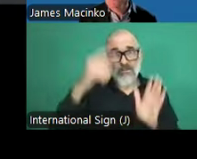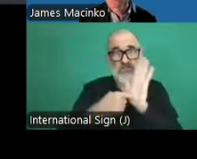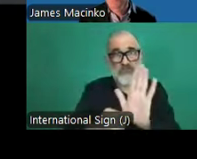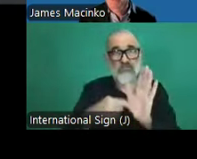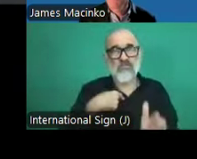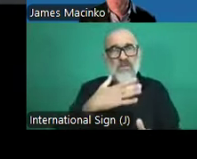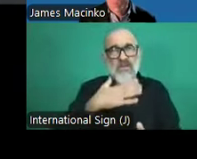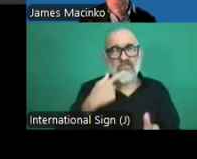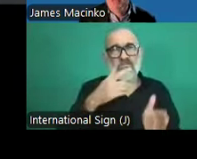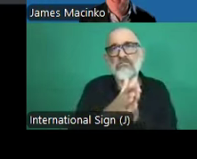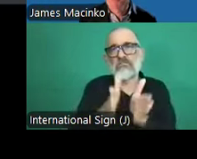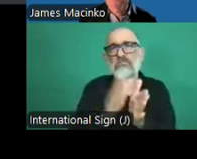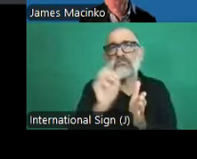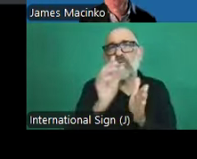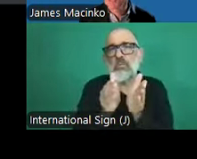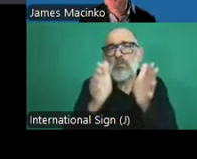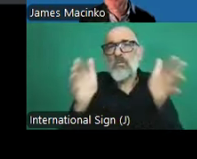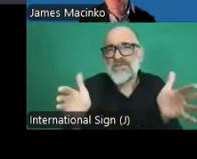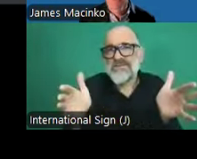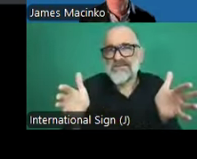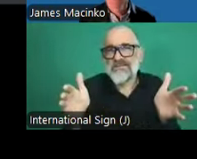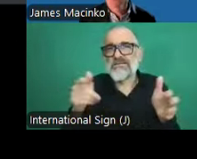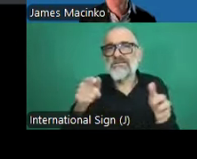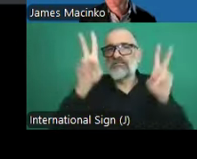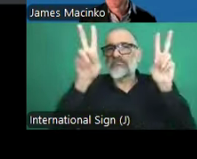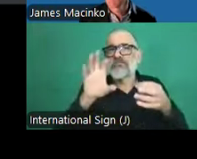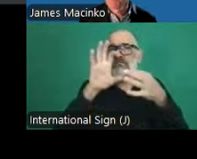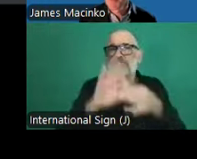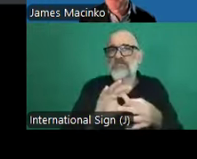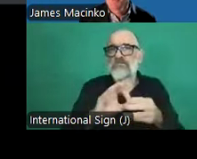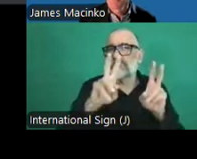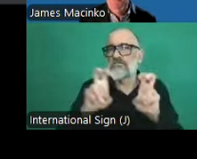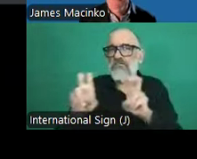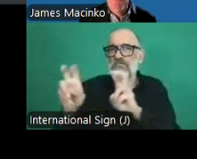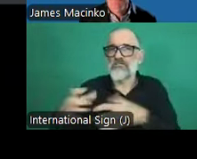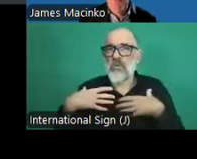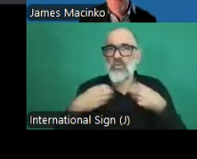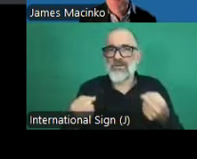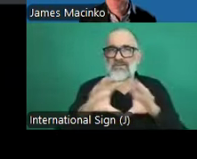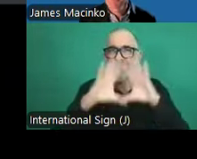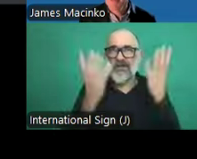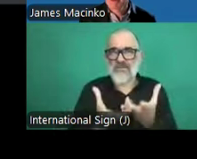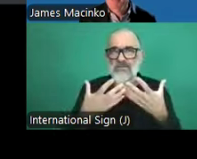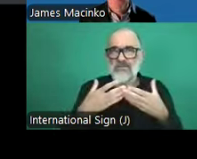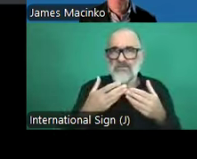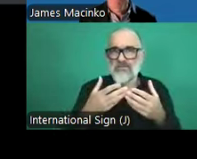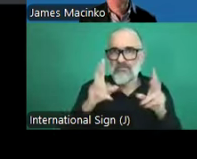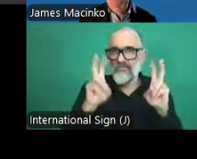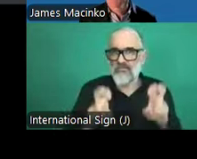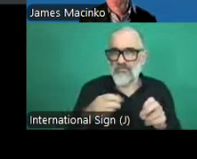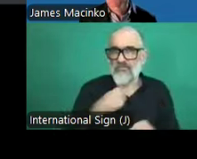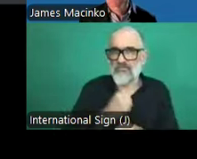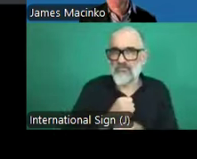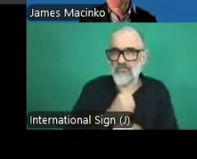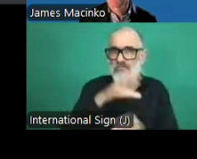voudrais parler comment ceci fonctionne, comment structurer et qu'est-ce que l'on peut apprendre d'elle.